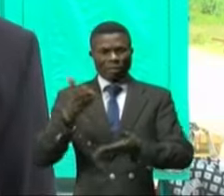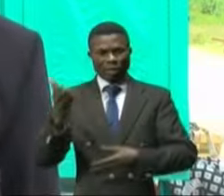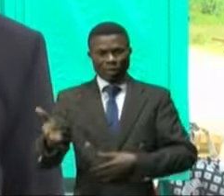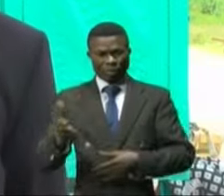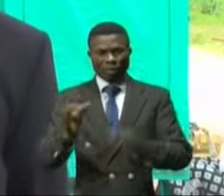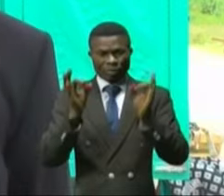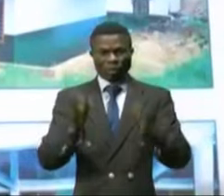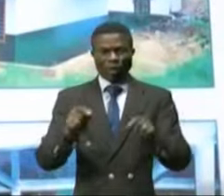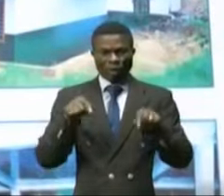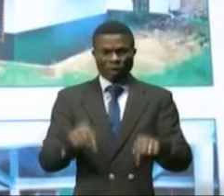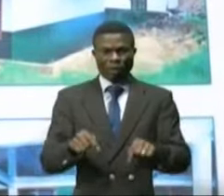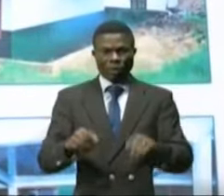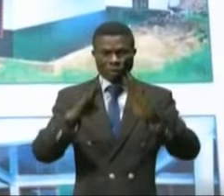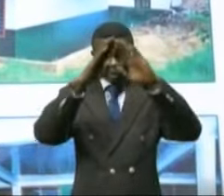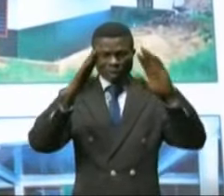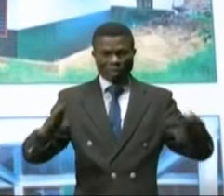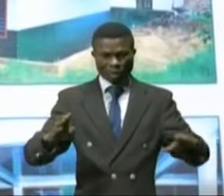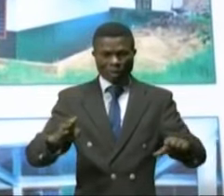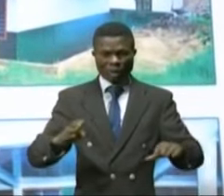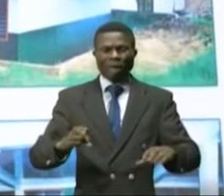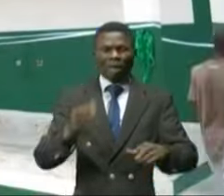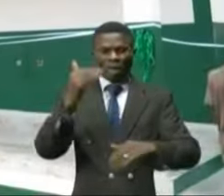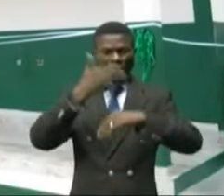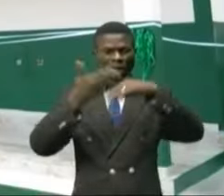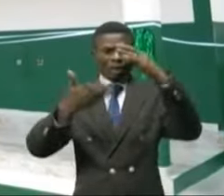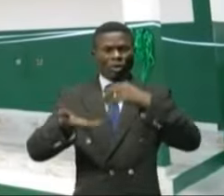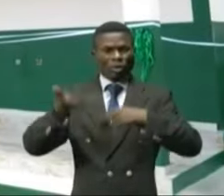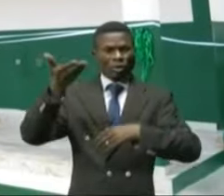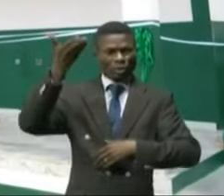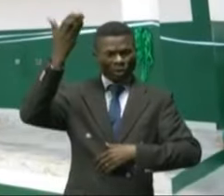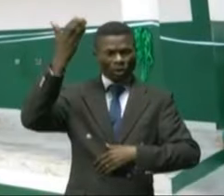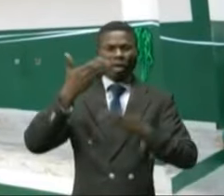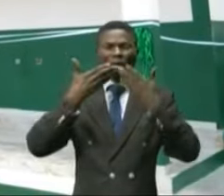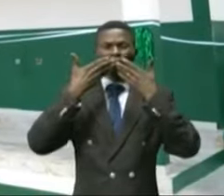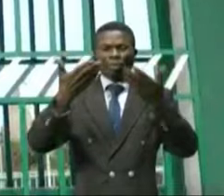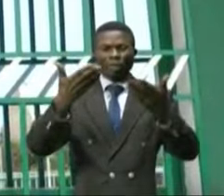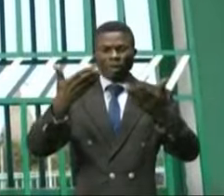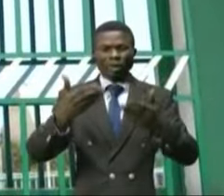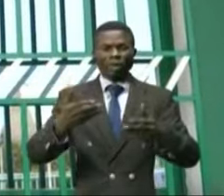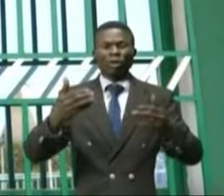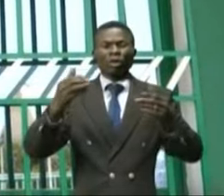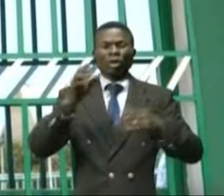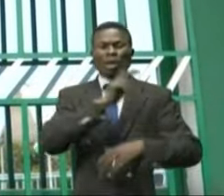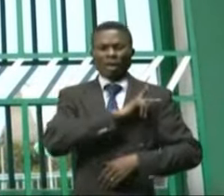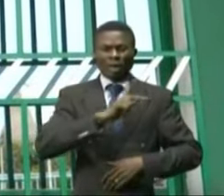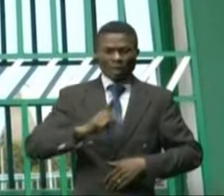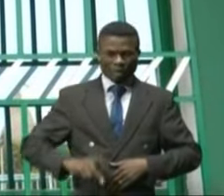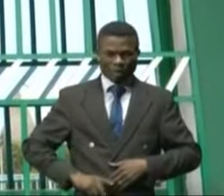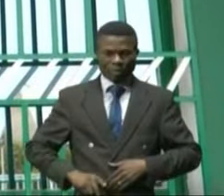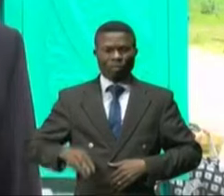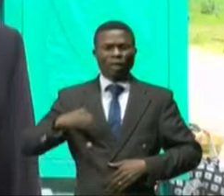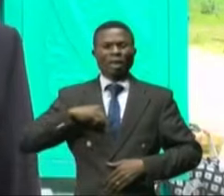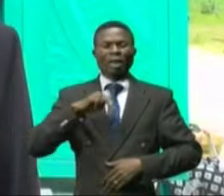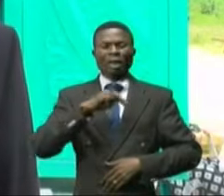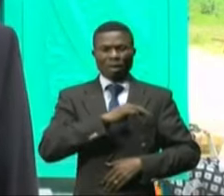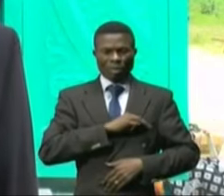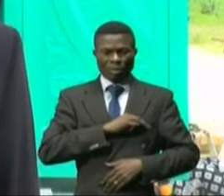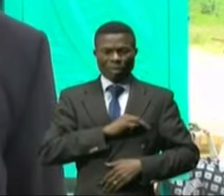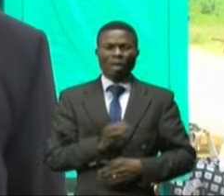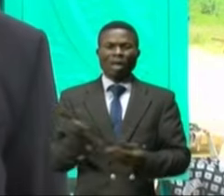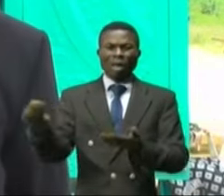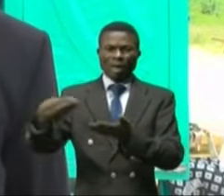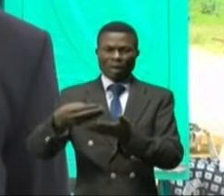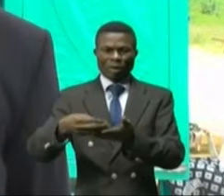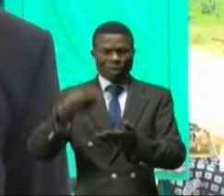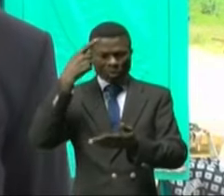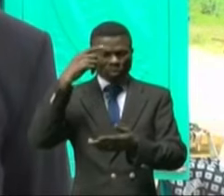et qu'aujourd'hui les bâtiments sont élevés. Et nous tenons à remercier les révérends ici présents, ainsi qu'à tous les autres membres qui ont eu à contribuer pour que